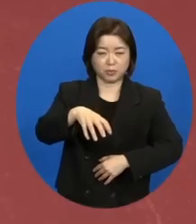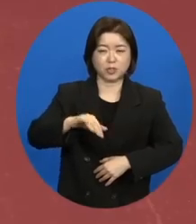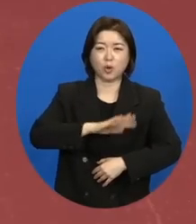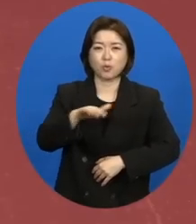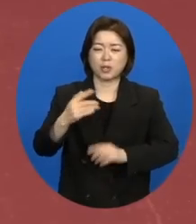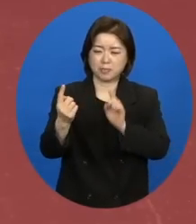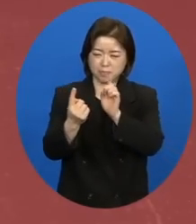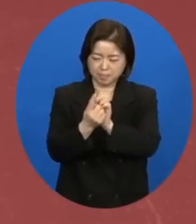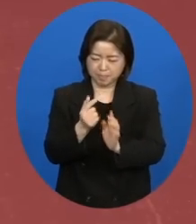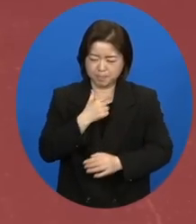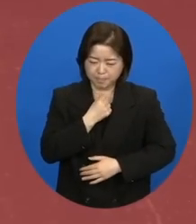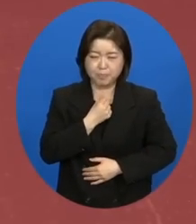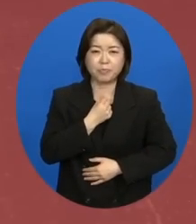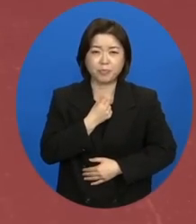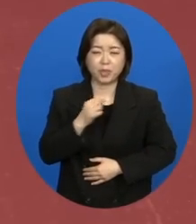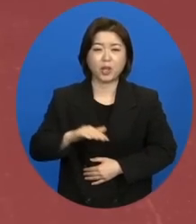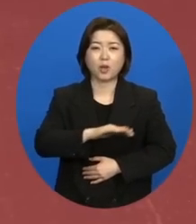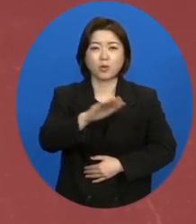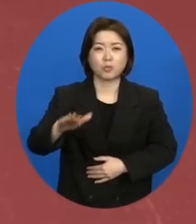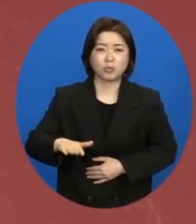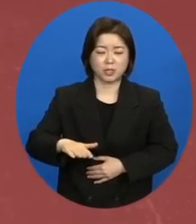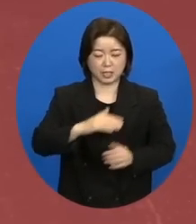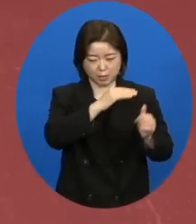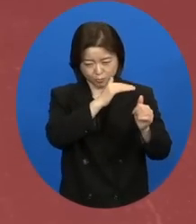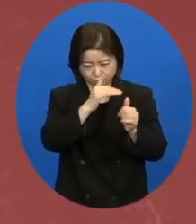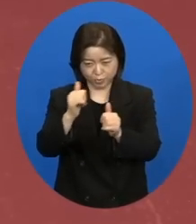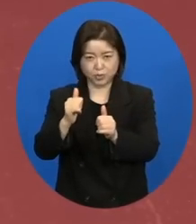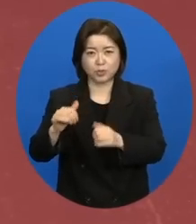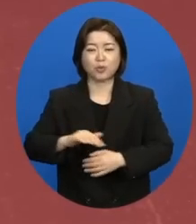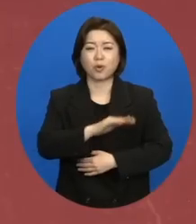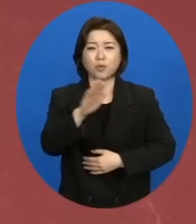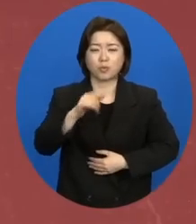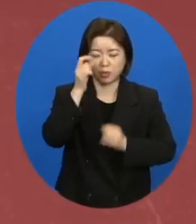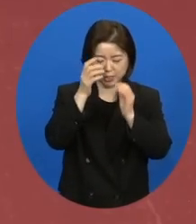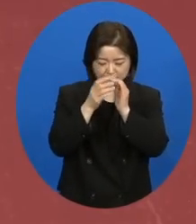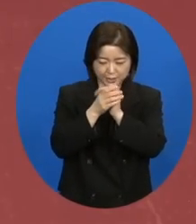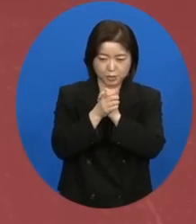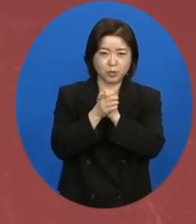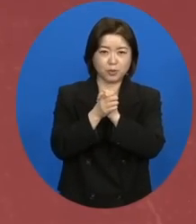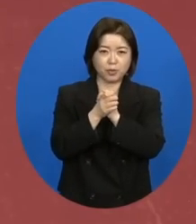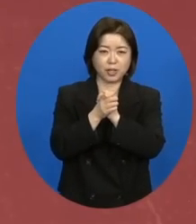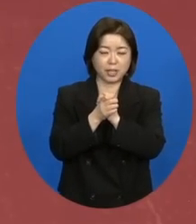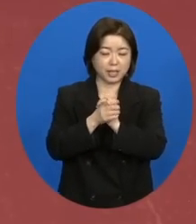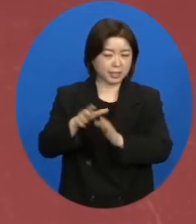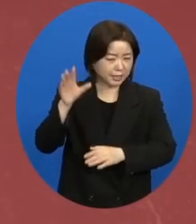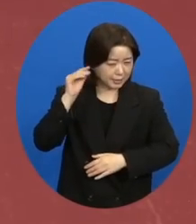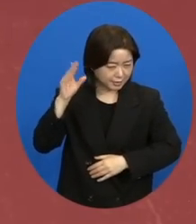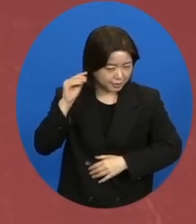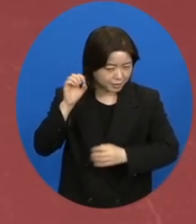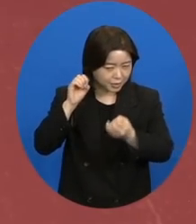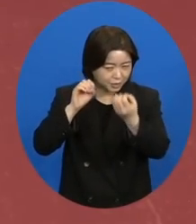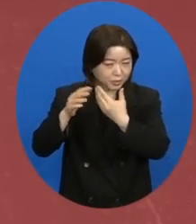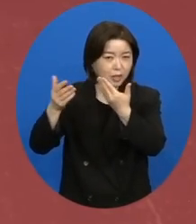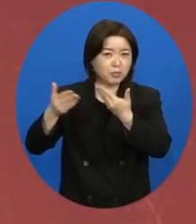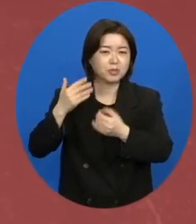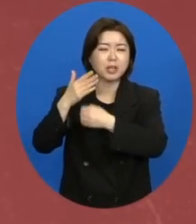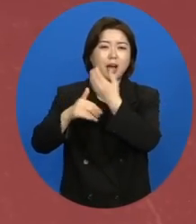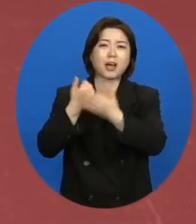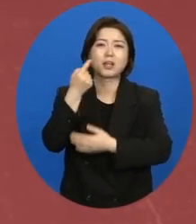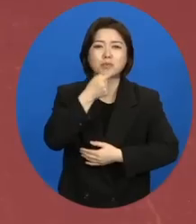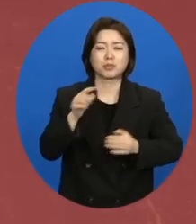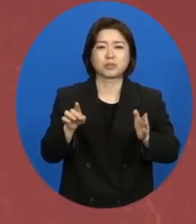만나시기 위해서 우리를 이 자리에 부르시고 또 우리의 기도에 들으시고 응답하신 하나님인 줄로